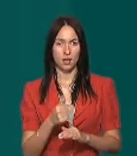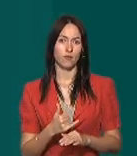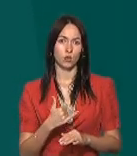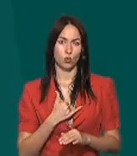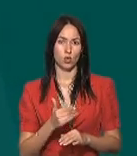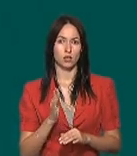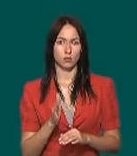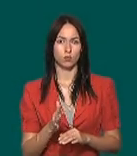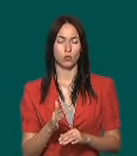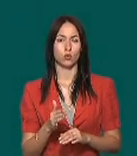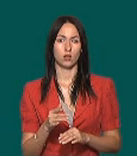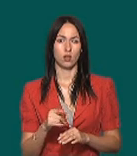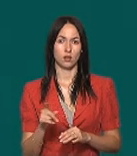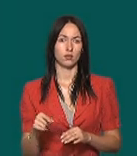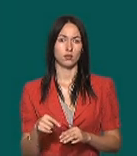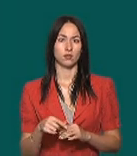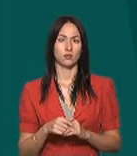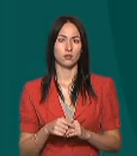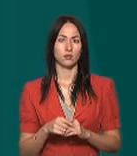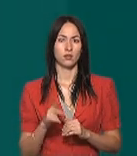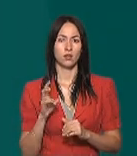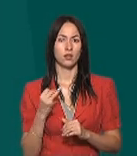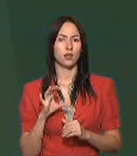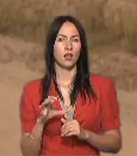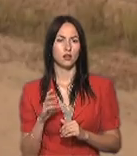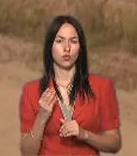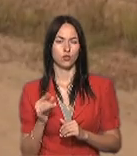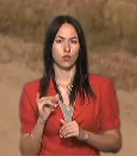буде братися аналіз на Ісхарі.